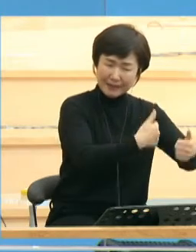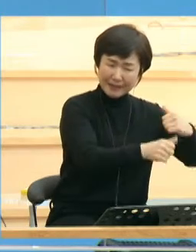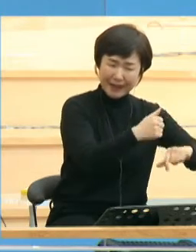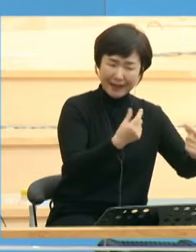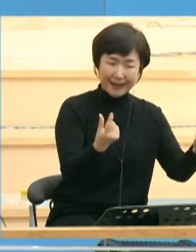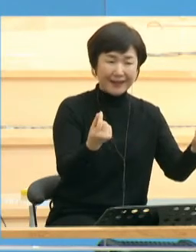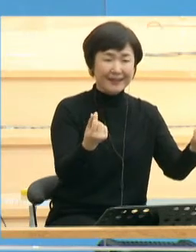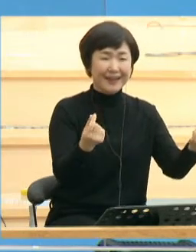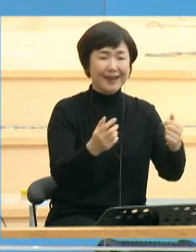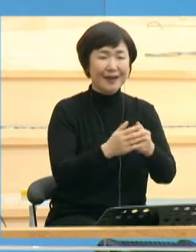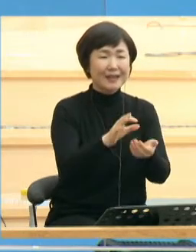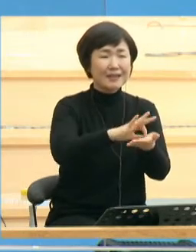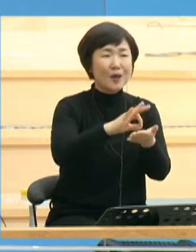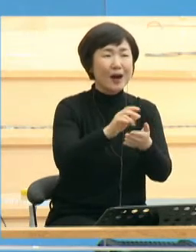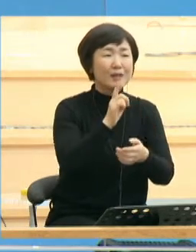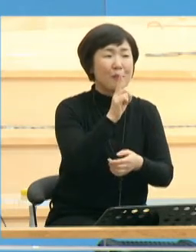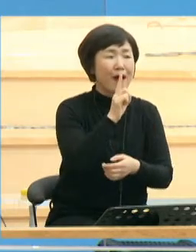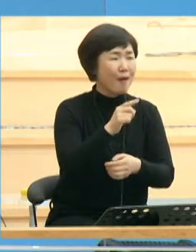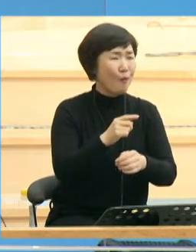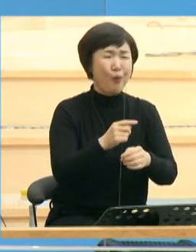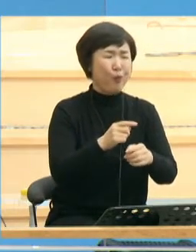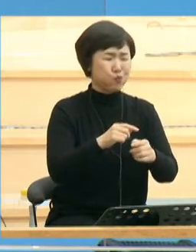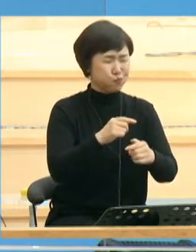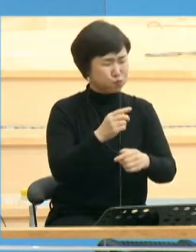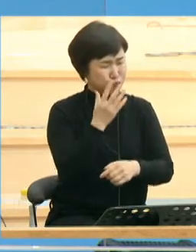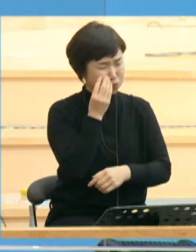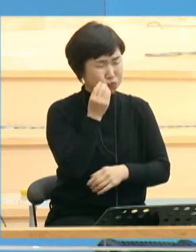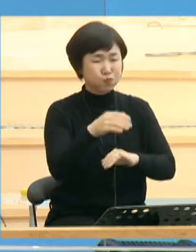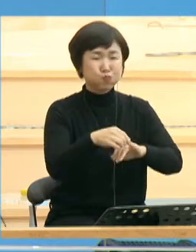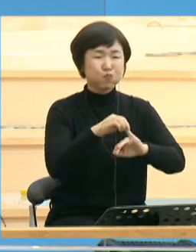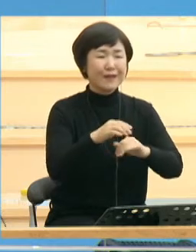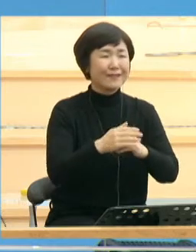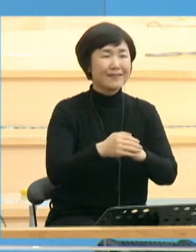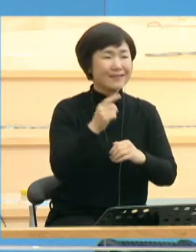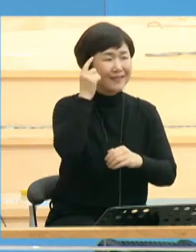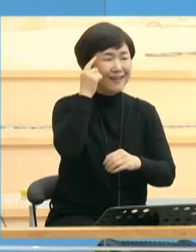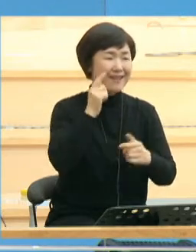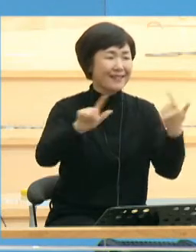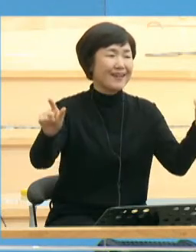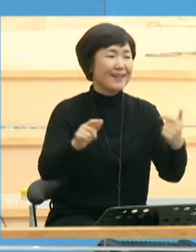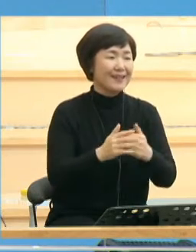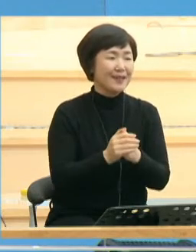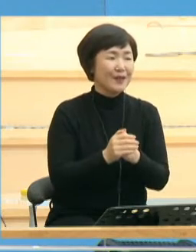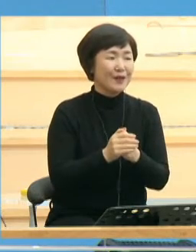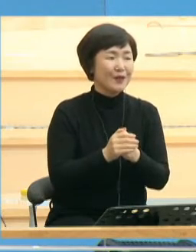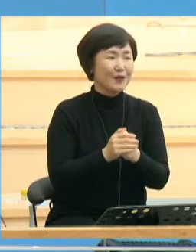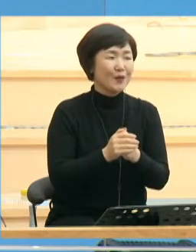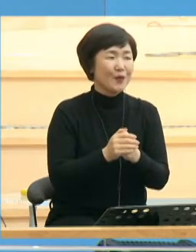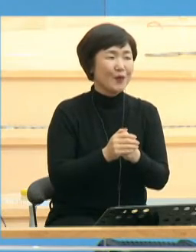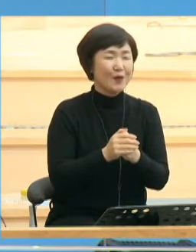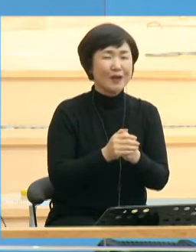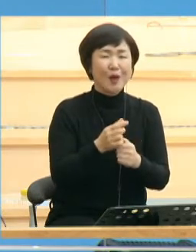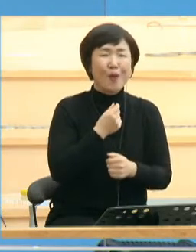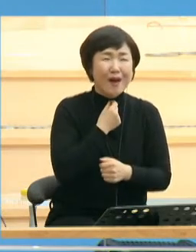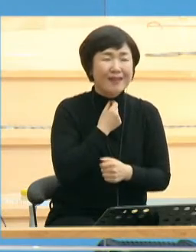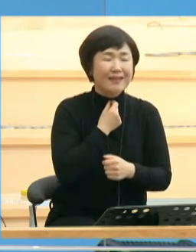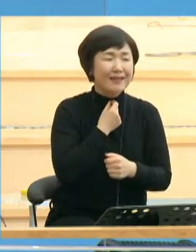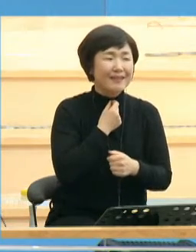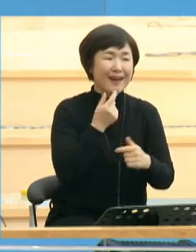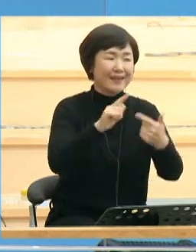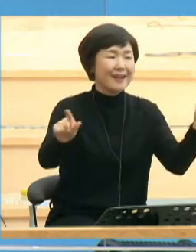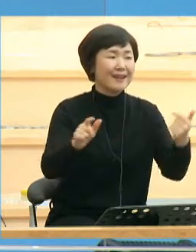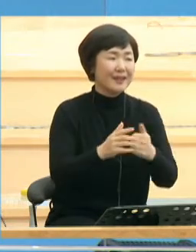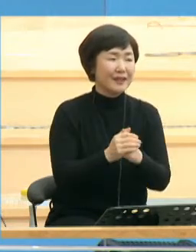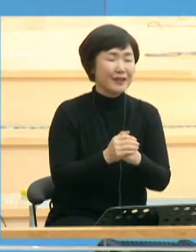쓰는 언어가 다는거 그렇죠 생각 2달러 추구하는 바가 달로 제 우리 좀